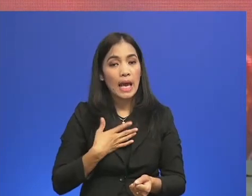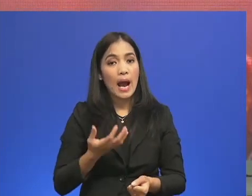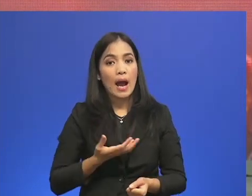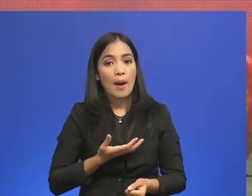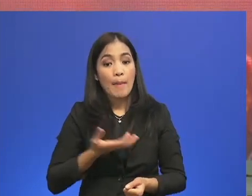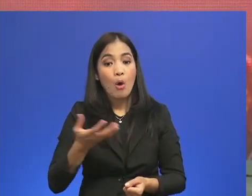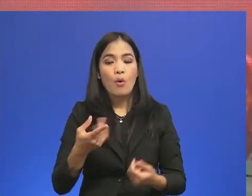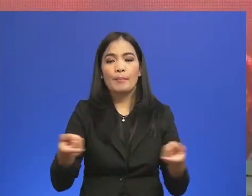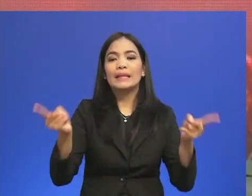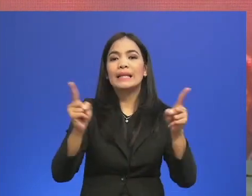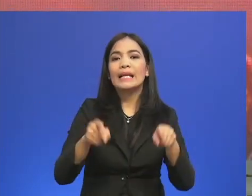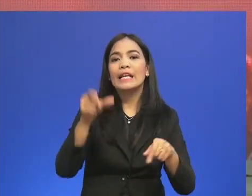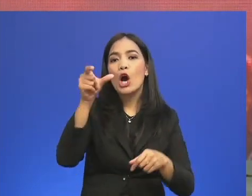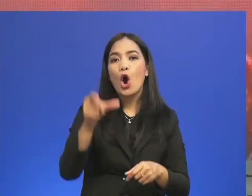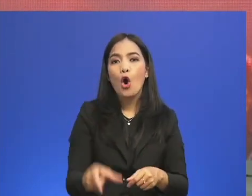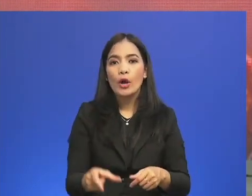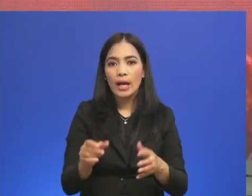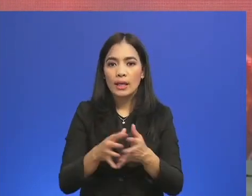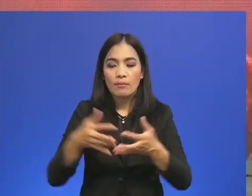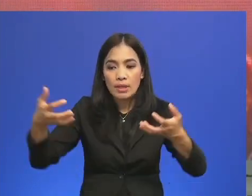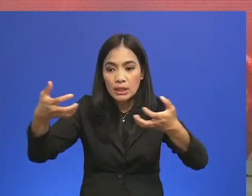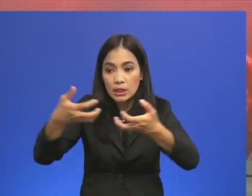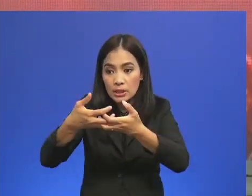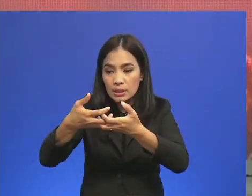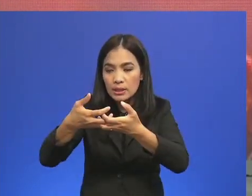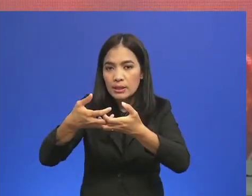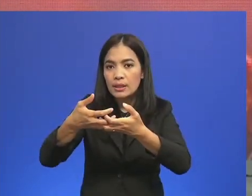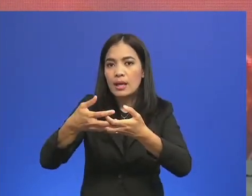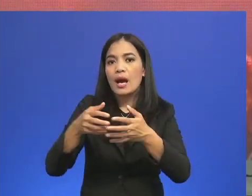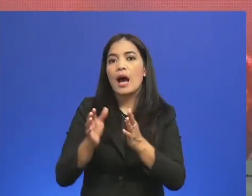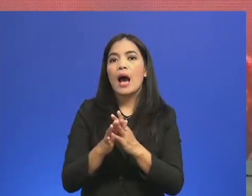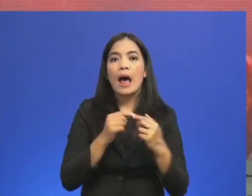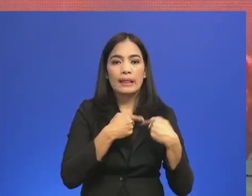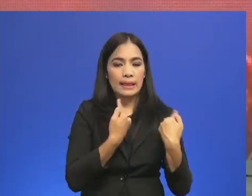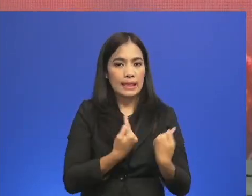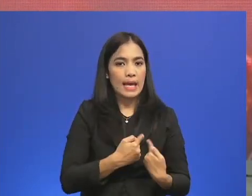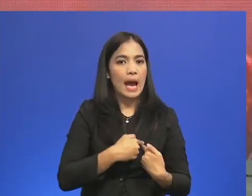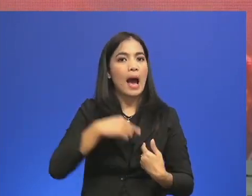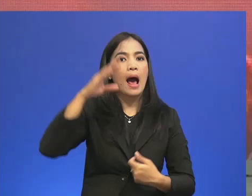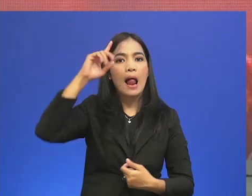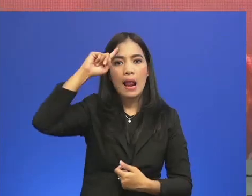kita menjadi orang yang attract Allah, memikat hati Allah.